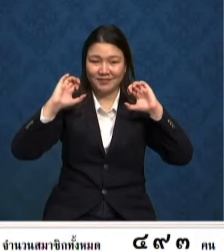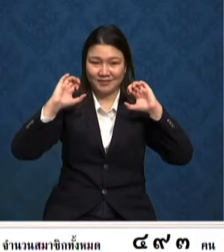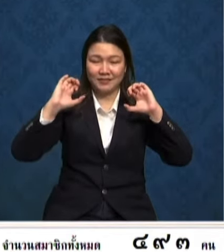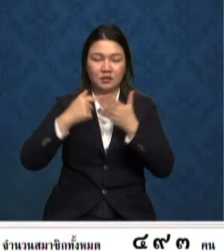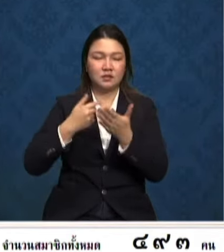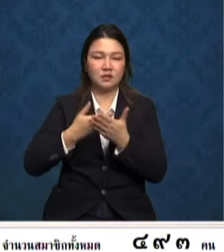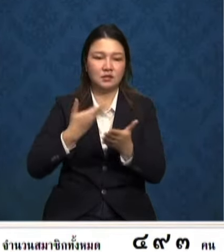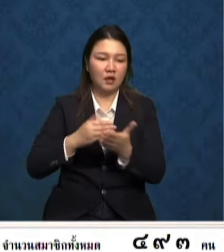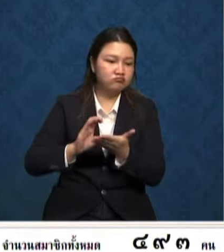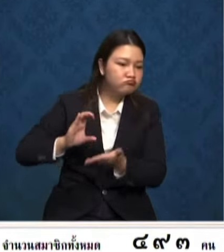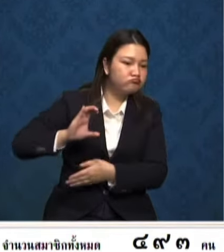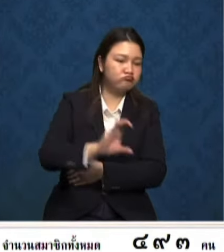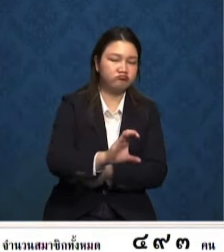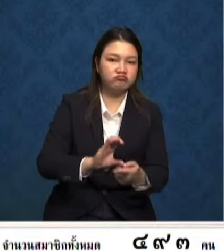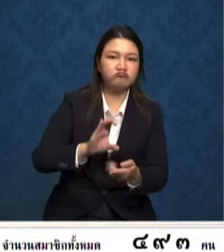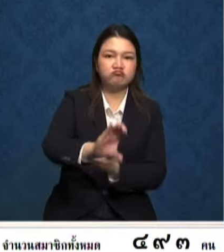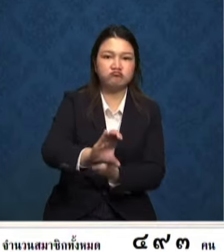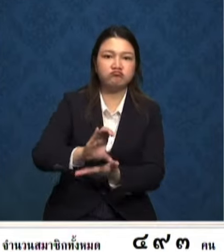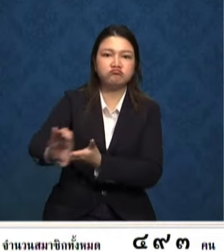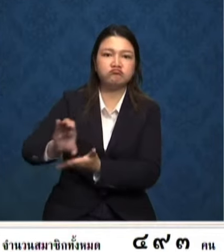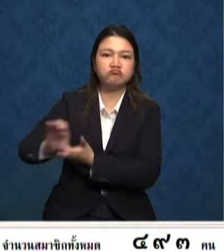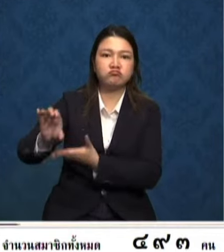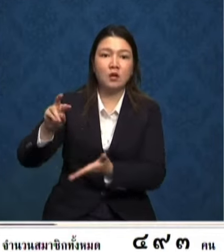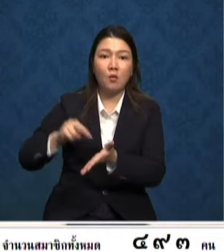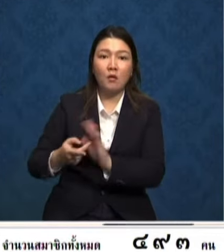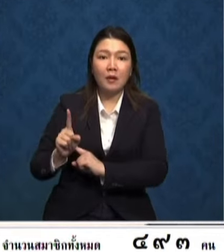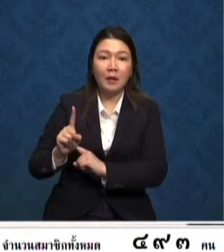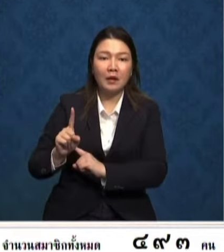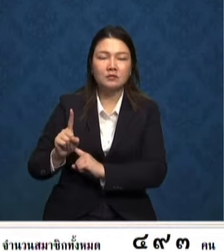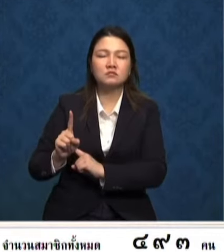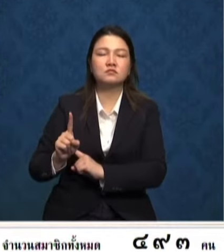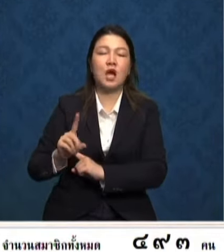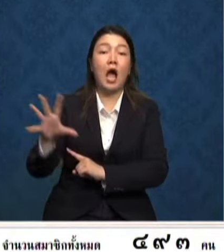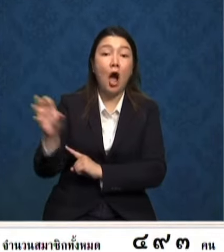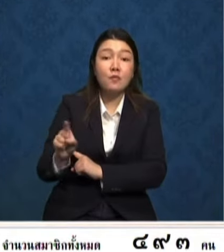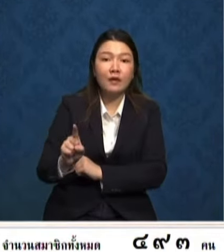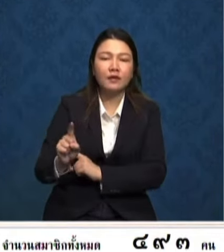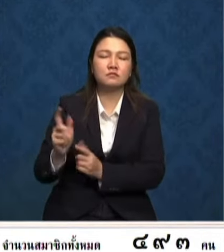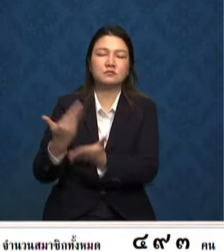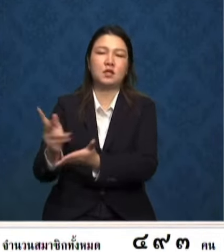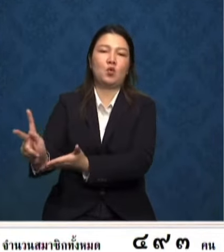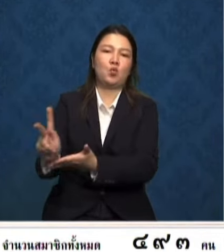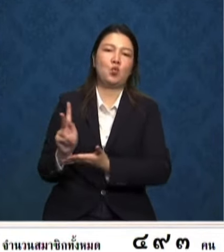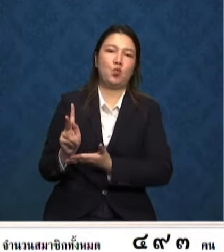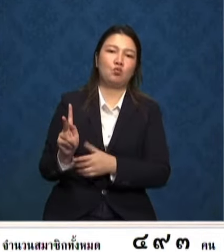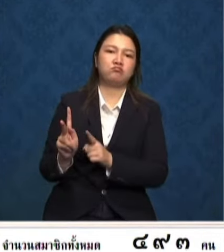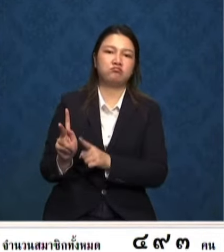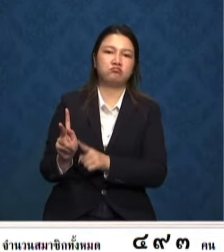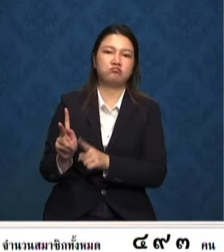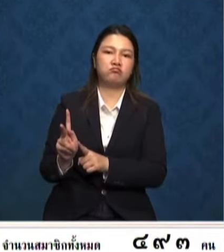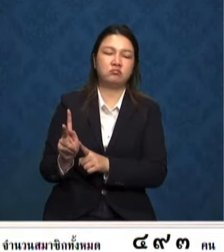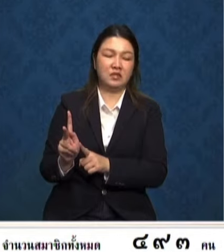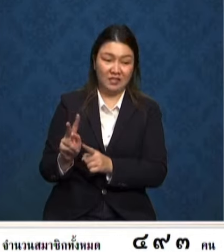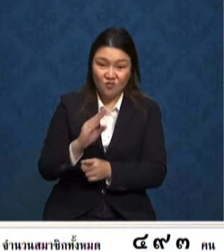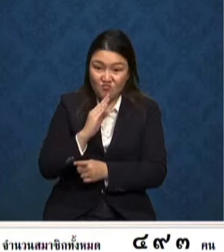าณรายจ่ายล้วนเป็นเงินกู้ที่มีภาระจะต้องหาเงินต้นและดอก